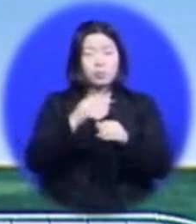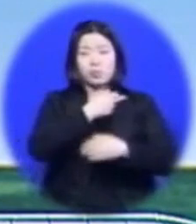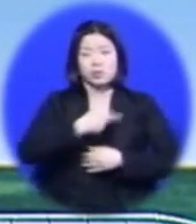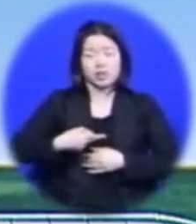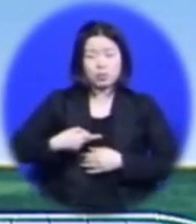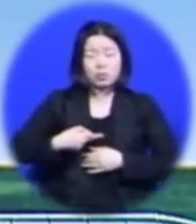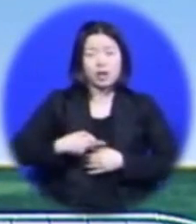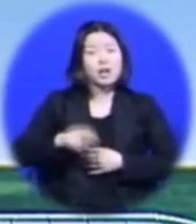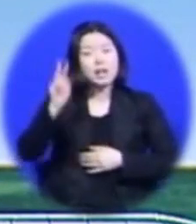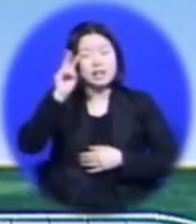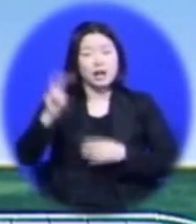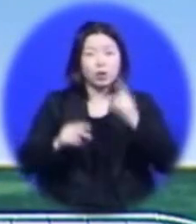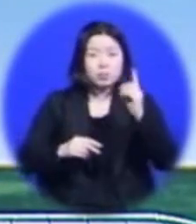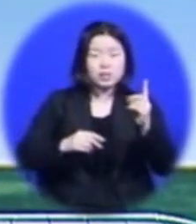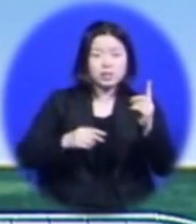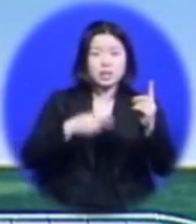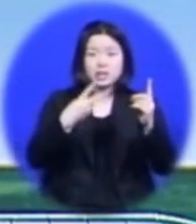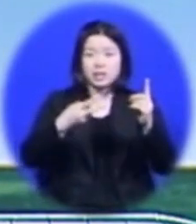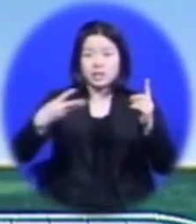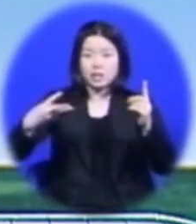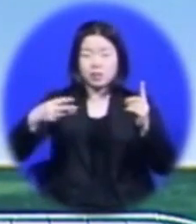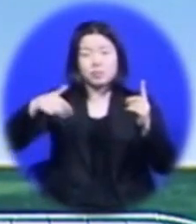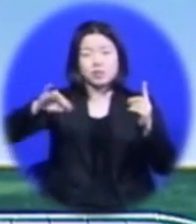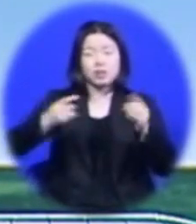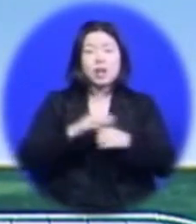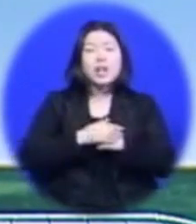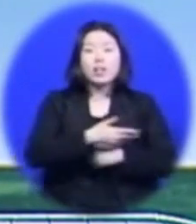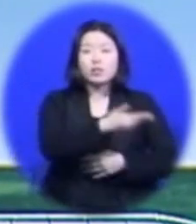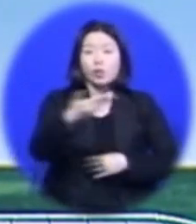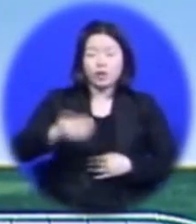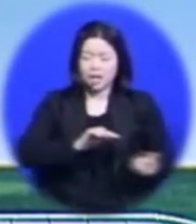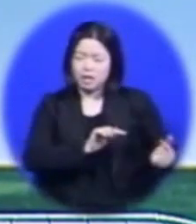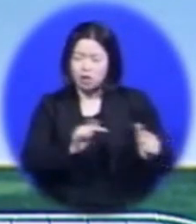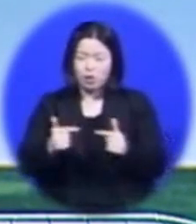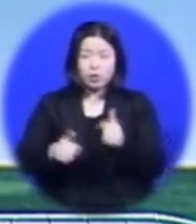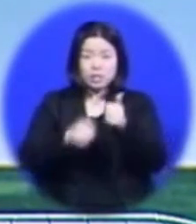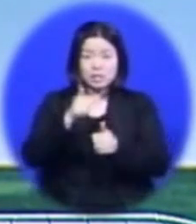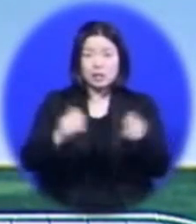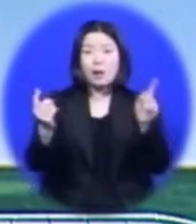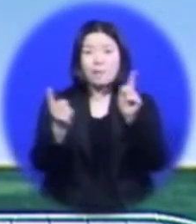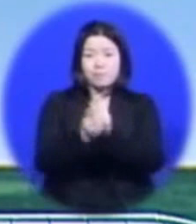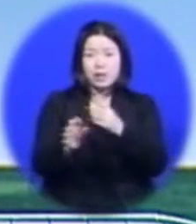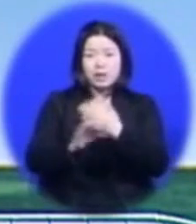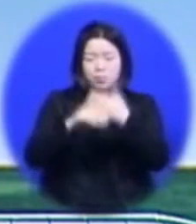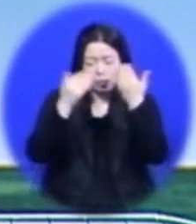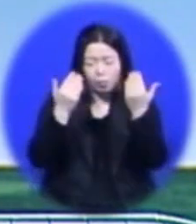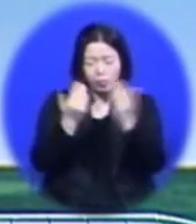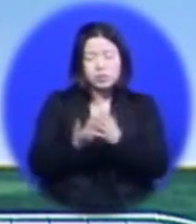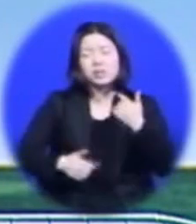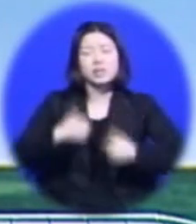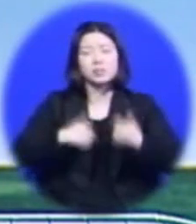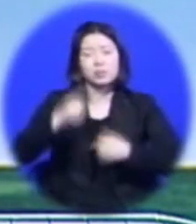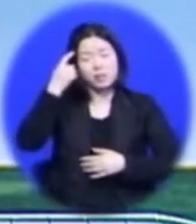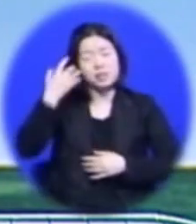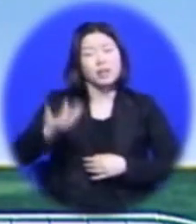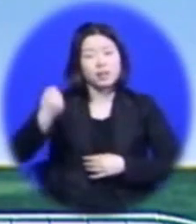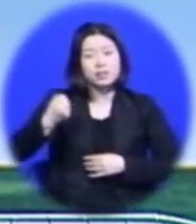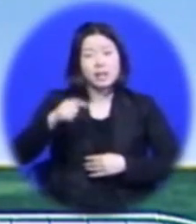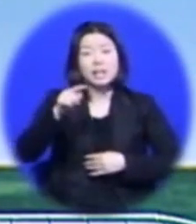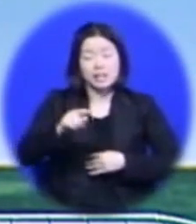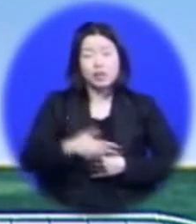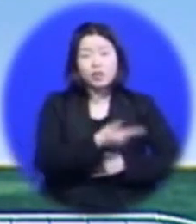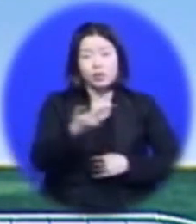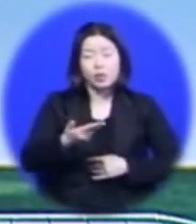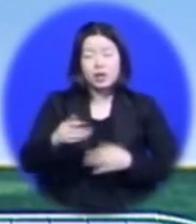야고보 1장 2절 3절에서 너희가 여러 가지 시험을 만나거든 온전히 기쁘게 여기라. 이는 너희의